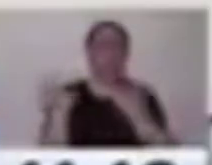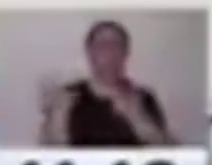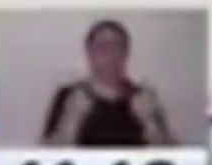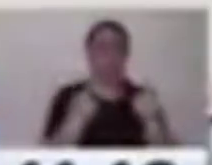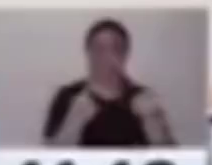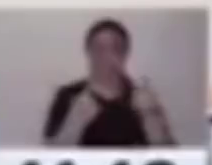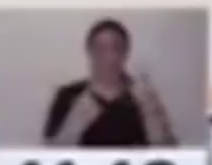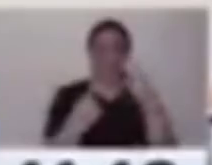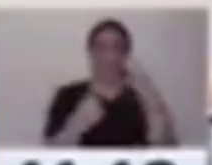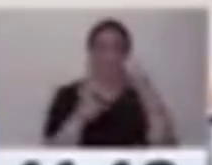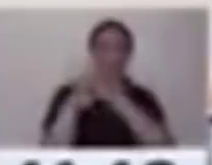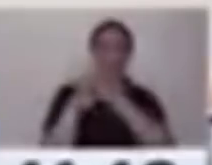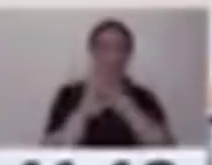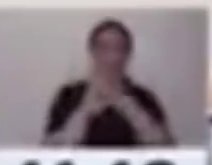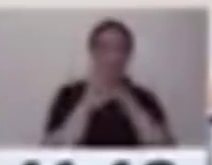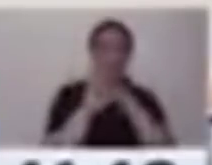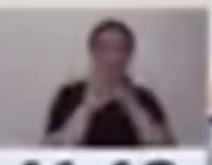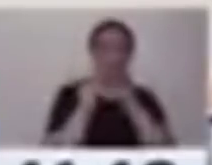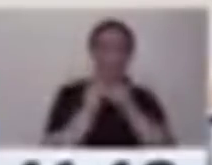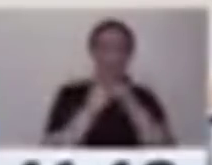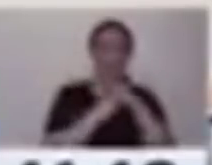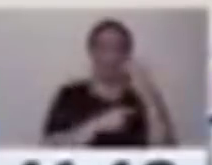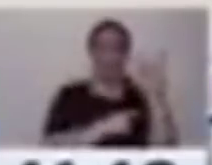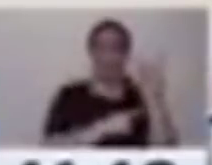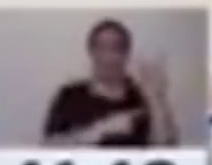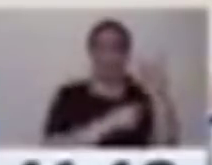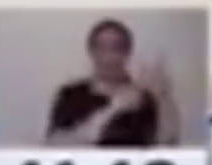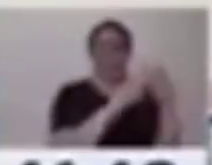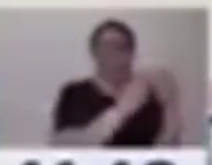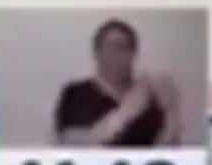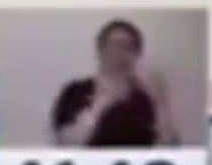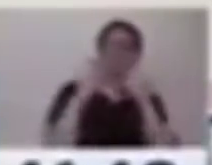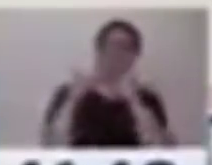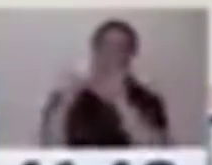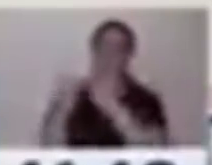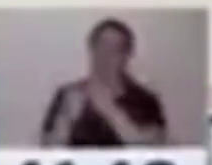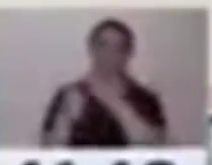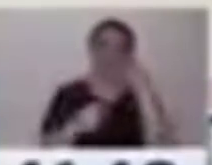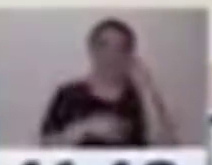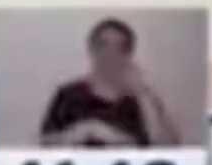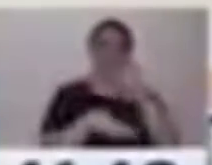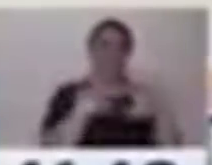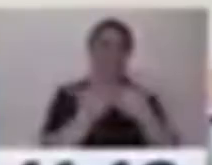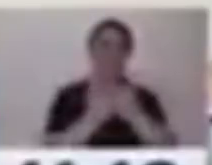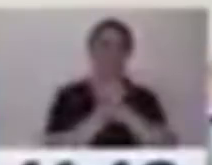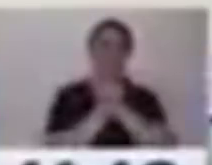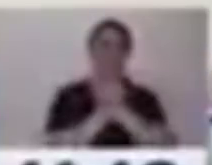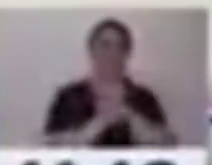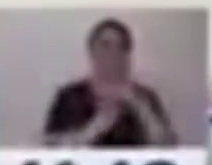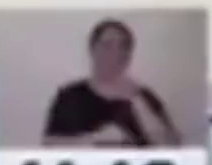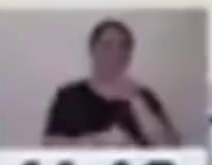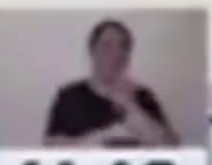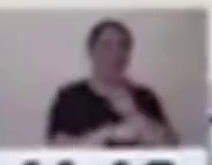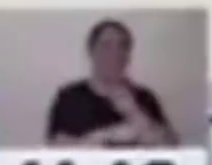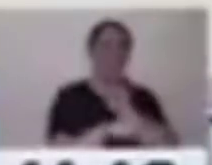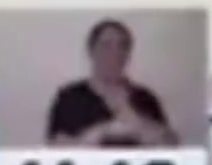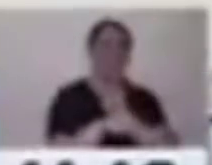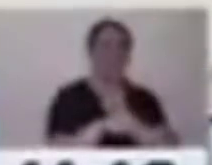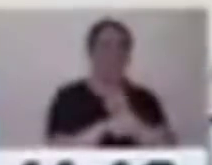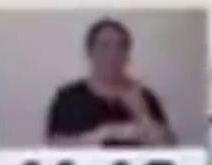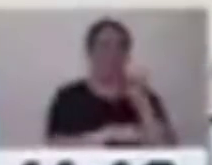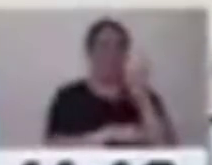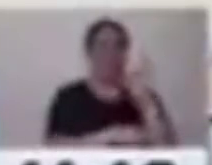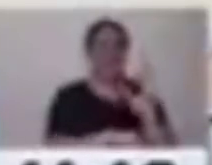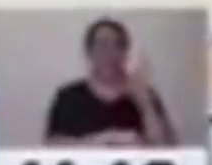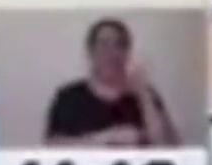Sa ngayon po ay nabigyan na natin sila, napagkulooban natin sila ng tinatawag nating AIX o Assistance